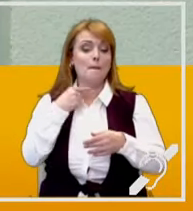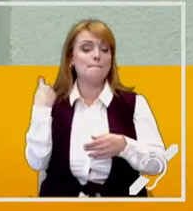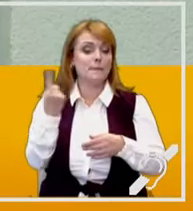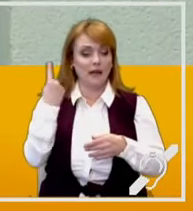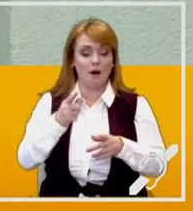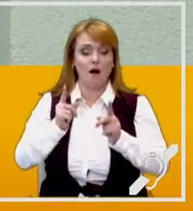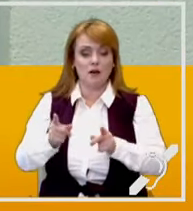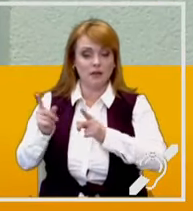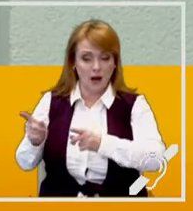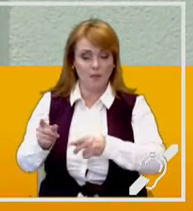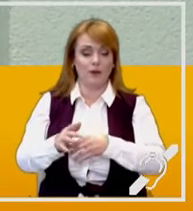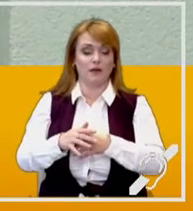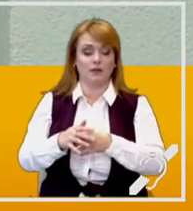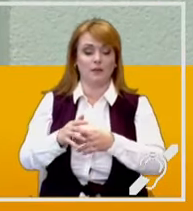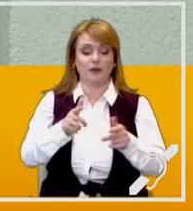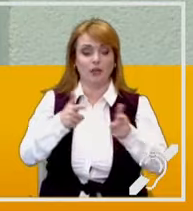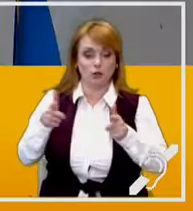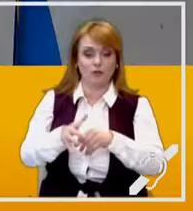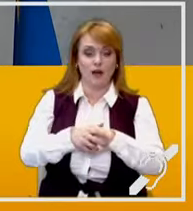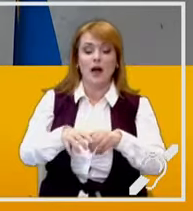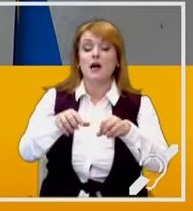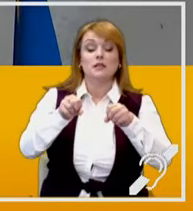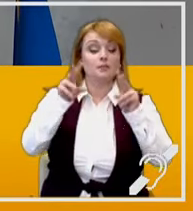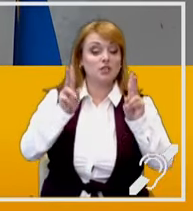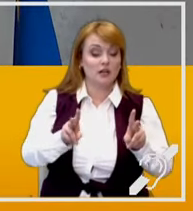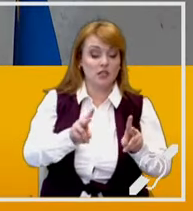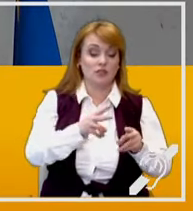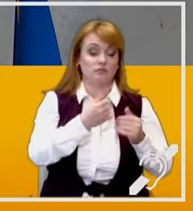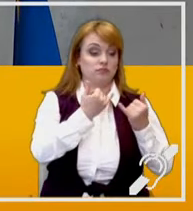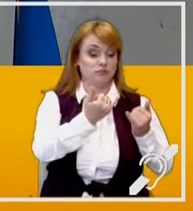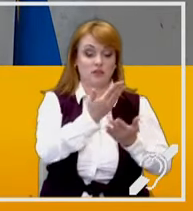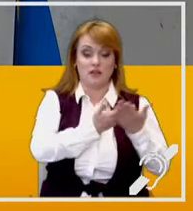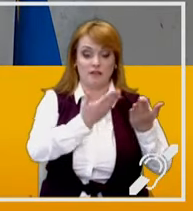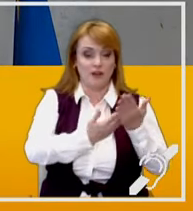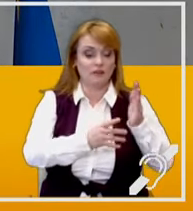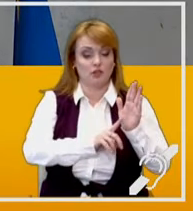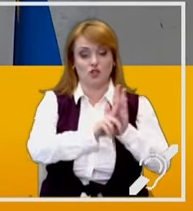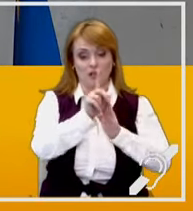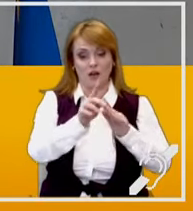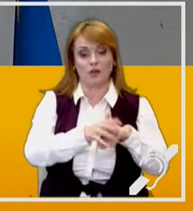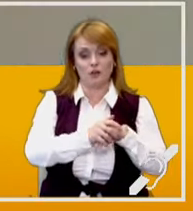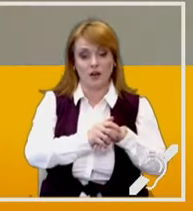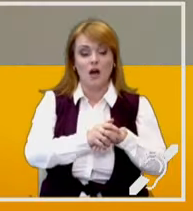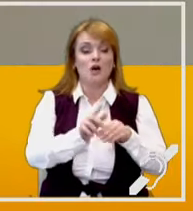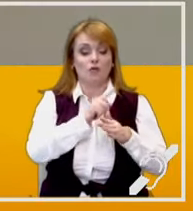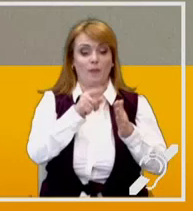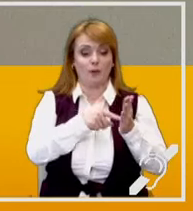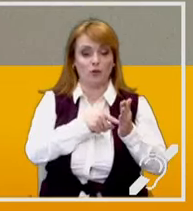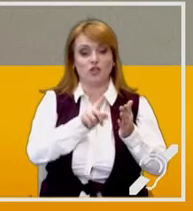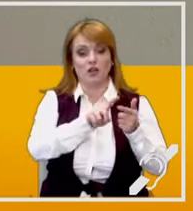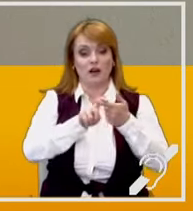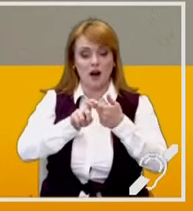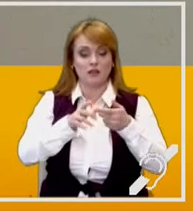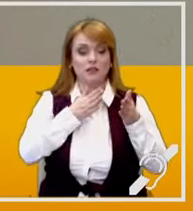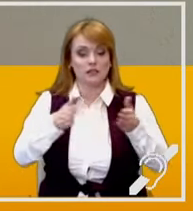etapă a negocierilor, specialiștii vor analiza reforma justiției. Este o prioritate în procesul de aderare, pentru că Republica Moldova trebuie